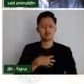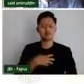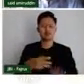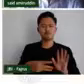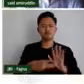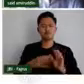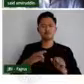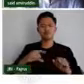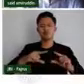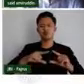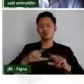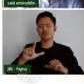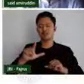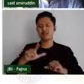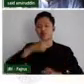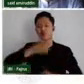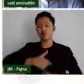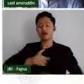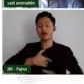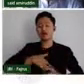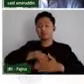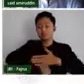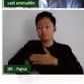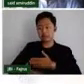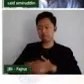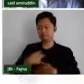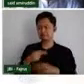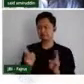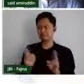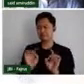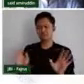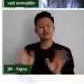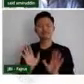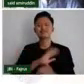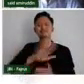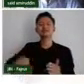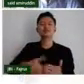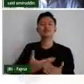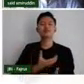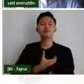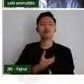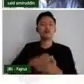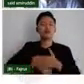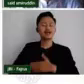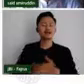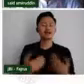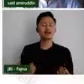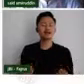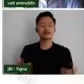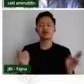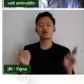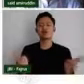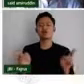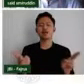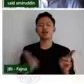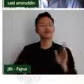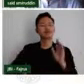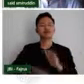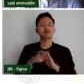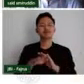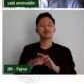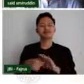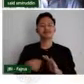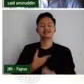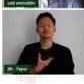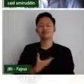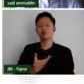ini yang menginginkan lahir tanpa ada kenormalan. Semua kita mungkin menginginkan lahir itu secara normal, secara sempurna. Tidak mungkin kita menginginkan yang tidak